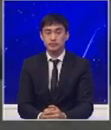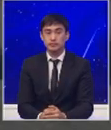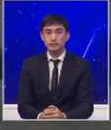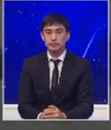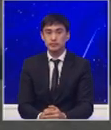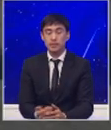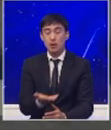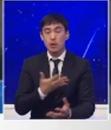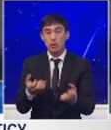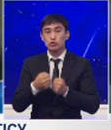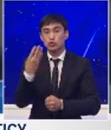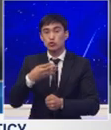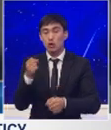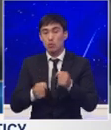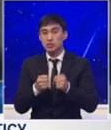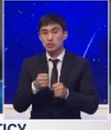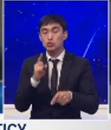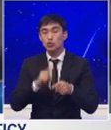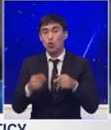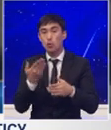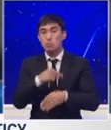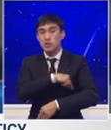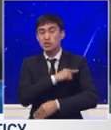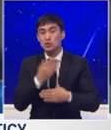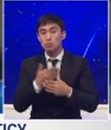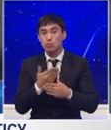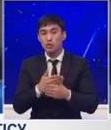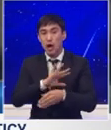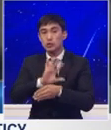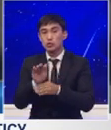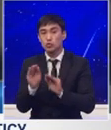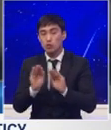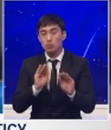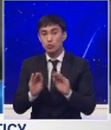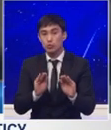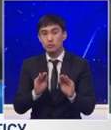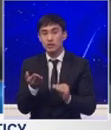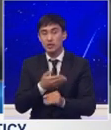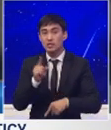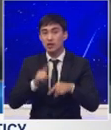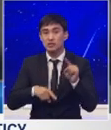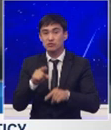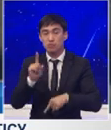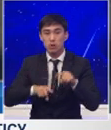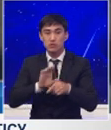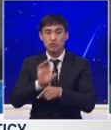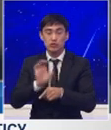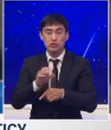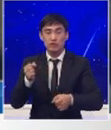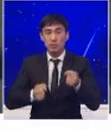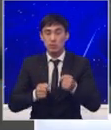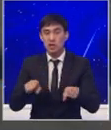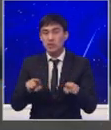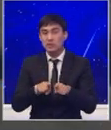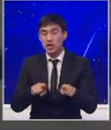получили 40 автомобилей скорых медицинской помощи, оснащенных. Это вот наше отечественное производство автомобилей.